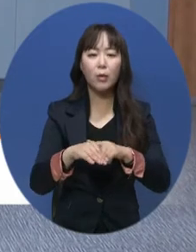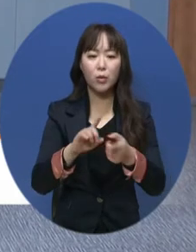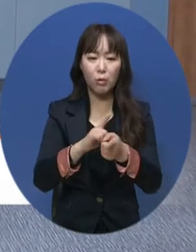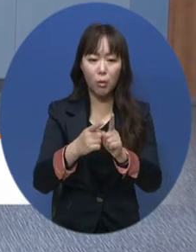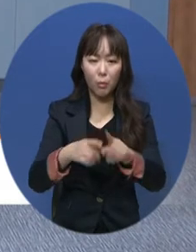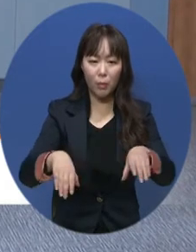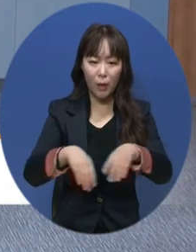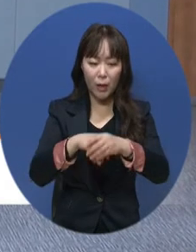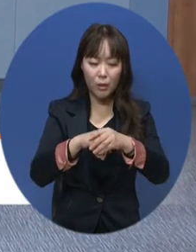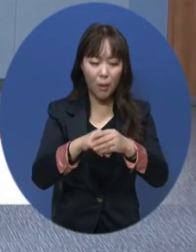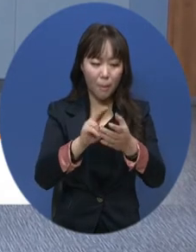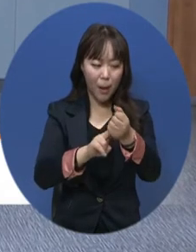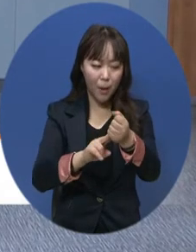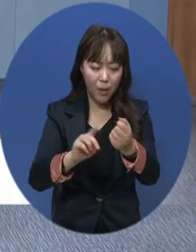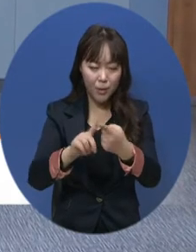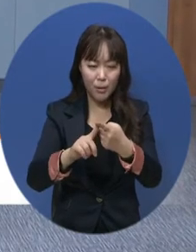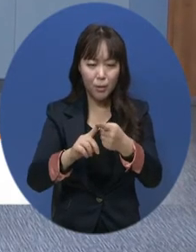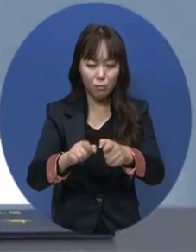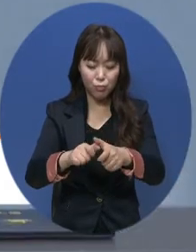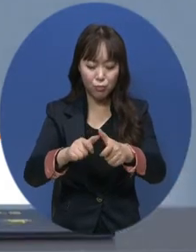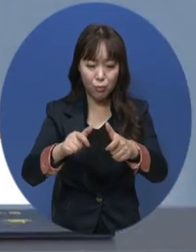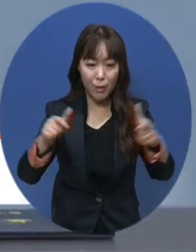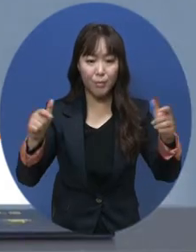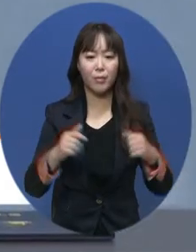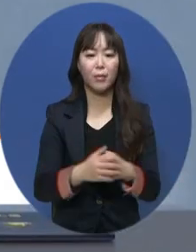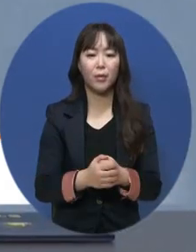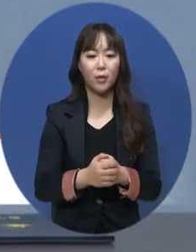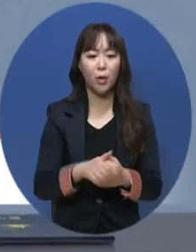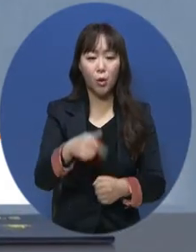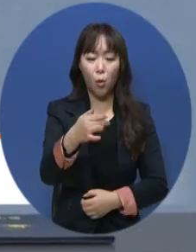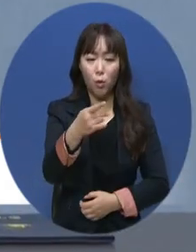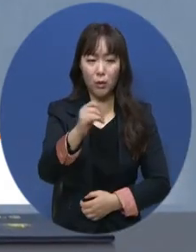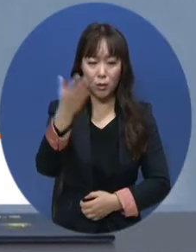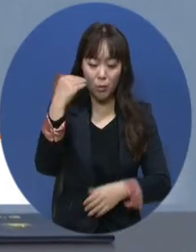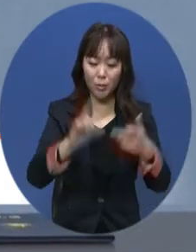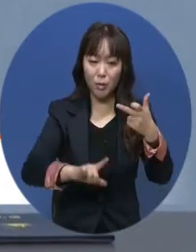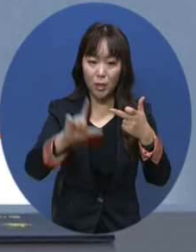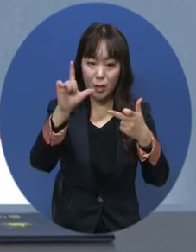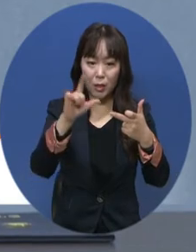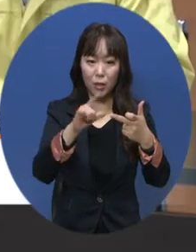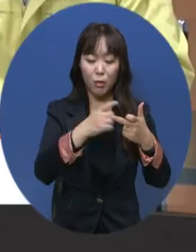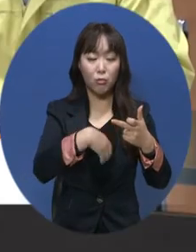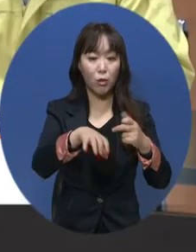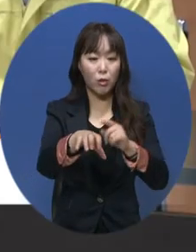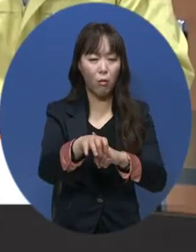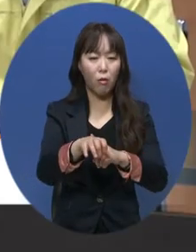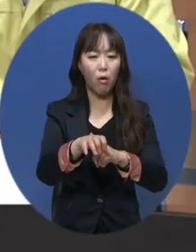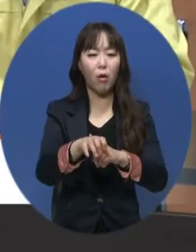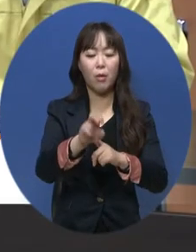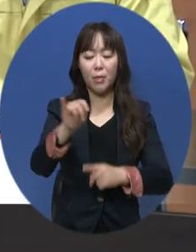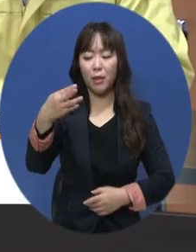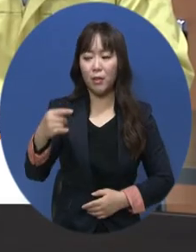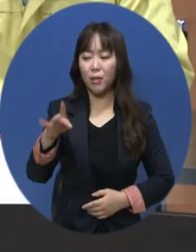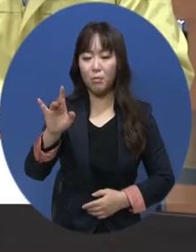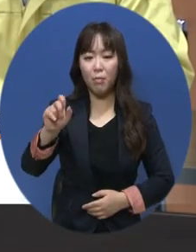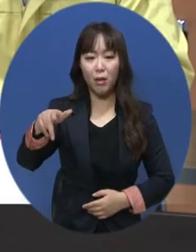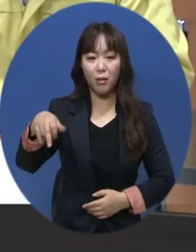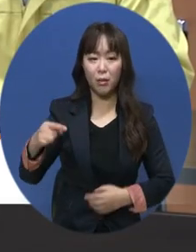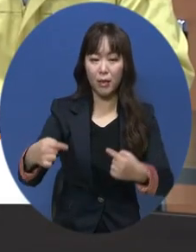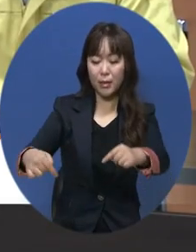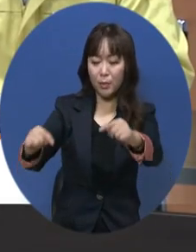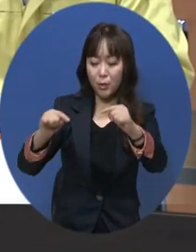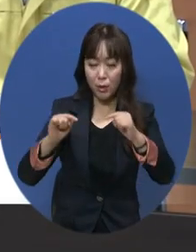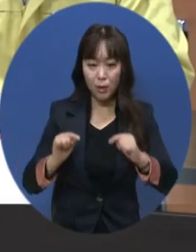석류의 판로 확대에 나서 입니다 고흥군은 지난 17일 군청에서 주식 회사 미트 뱅크 득이 참석한